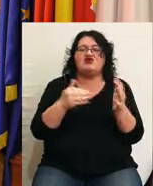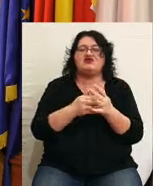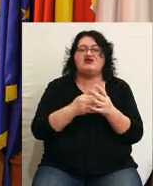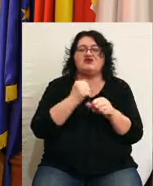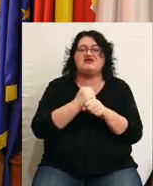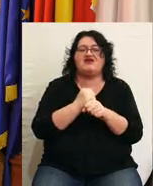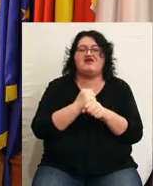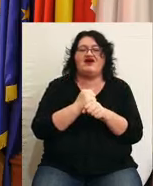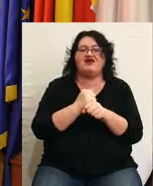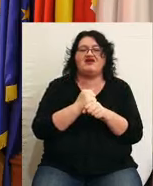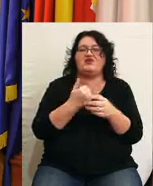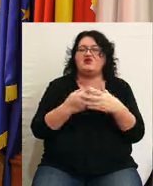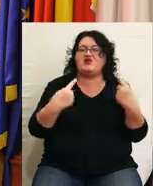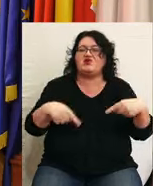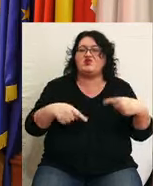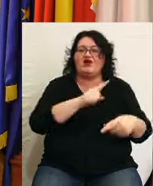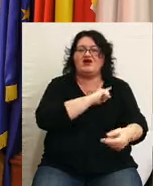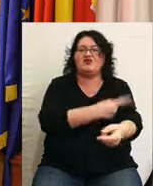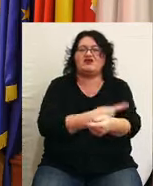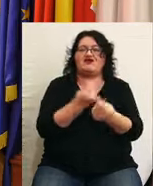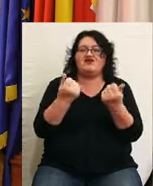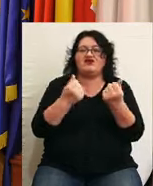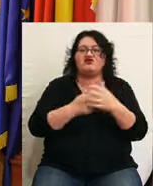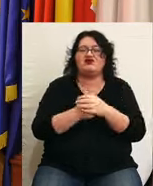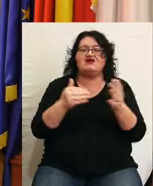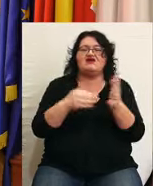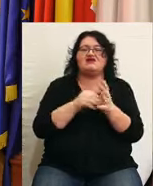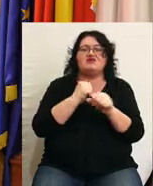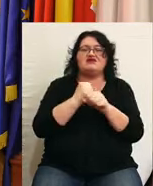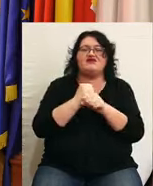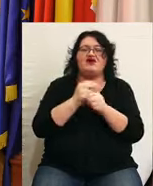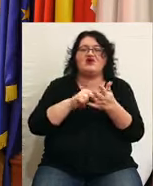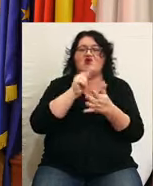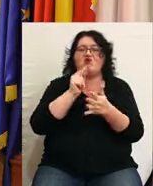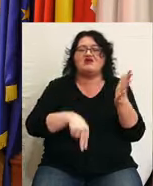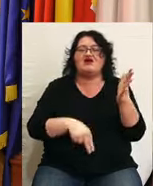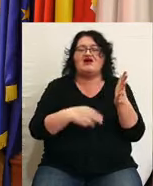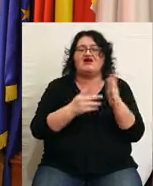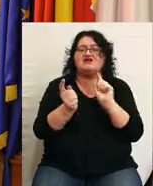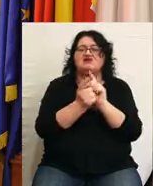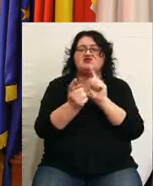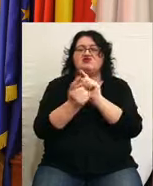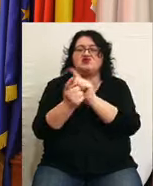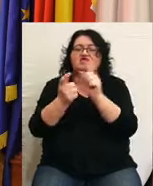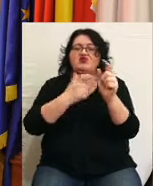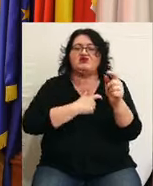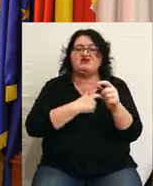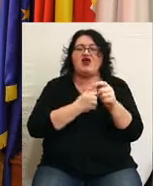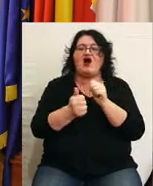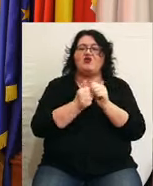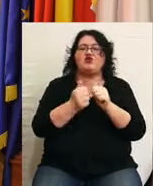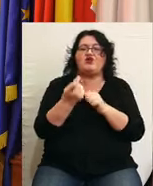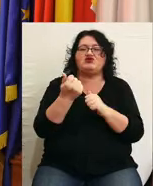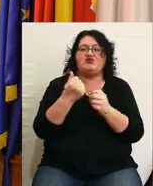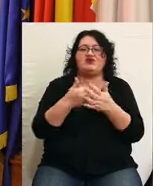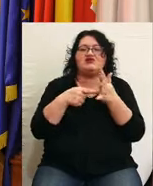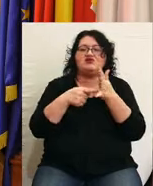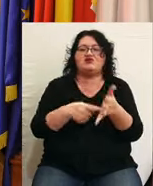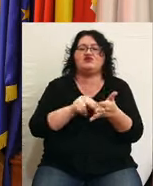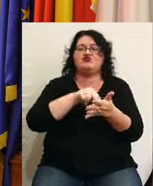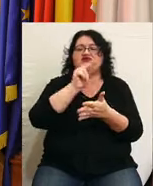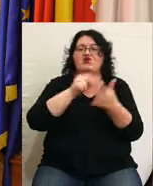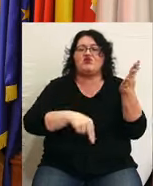facă, tocmai pentru că nu are banii necesari, trebuie să facă contracte cât de scurte posibile, înseamnă că automat și prețul pentru aceste